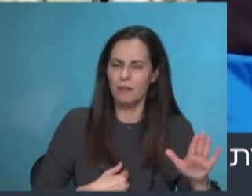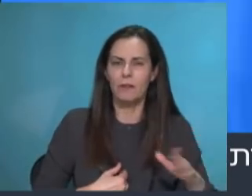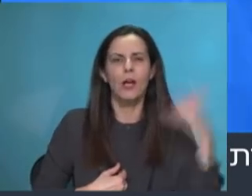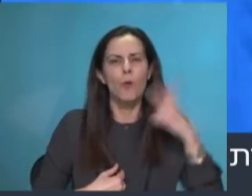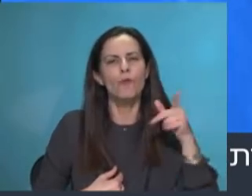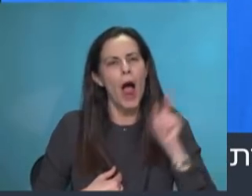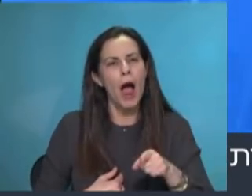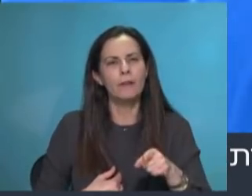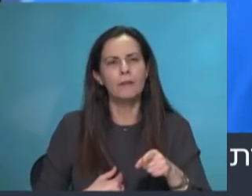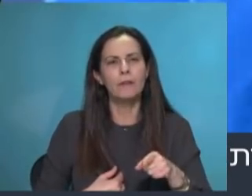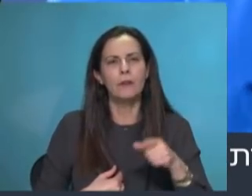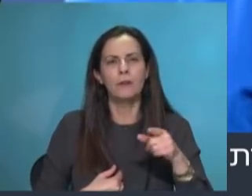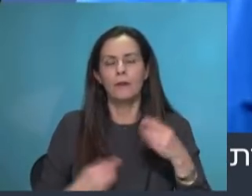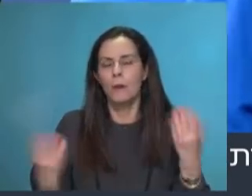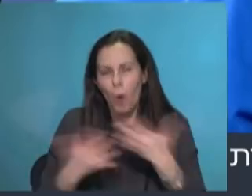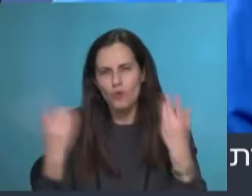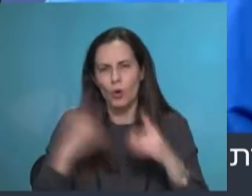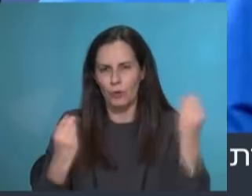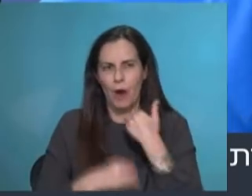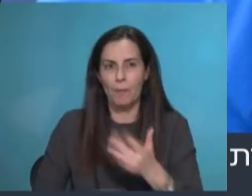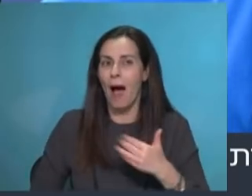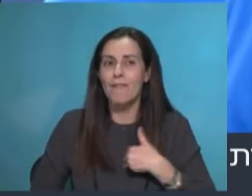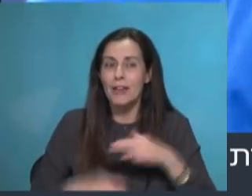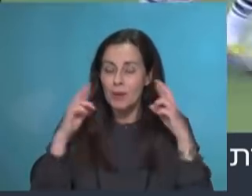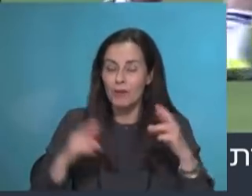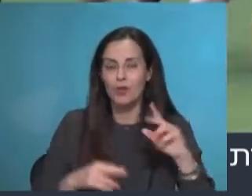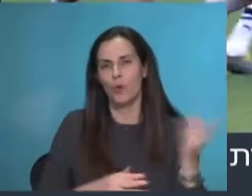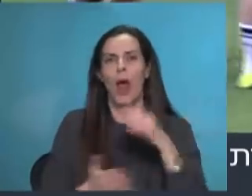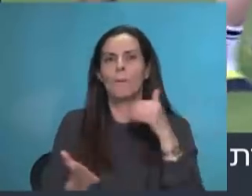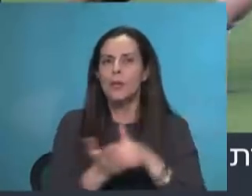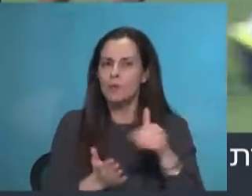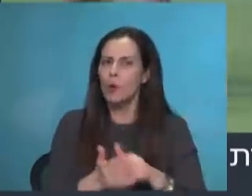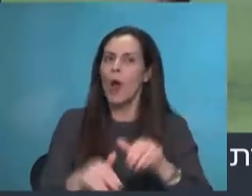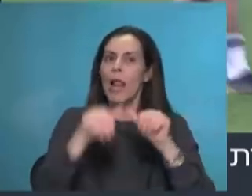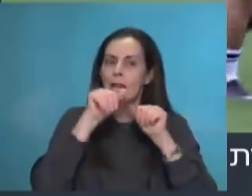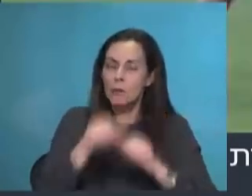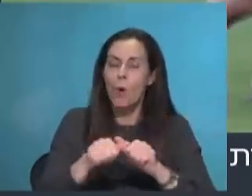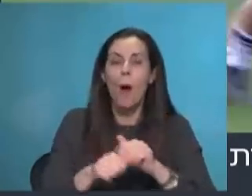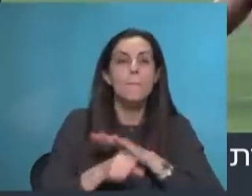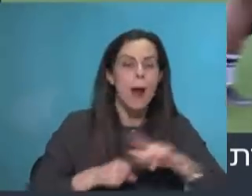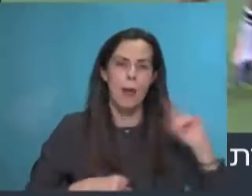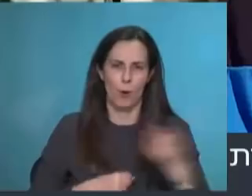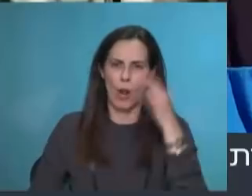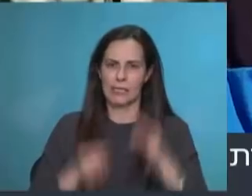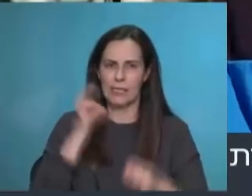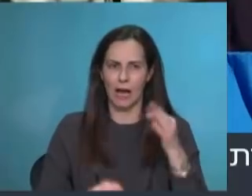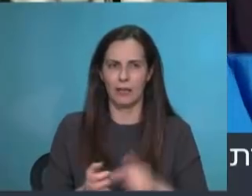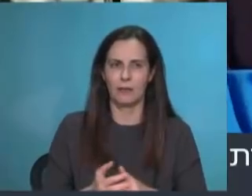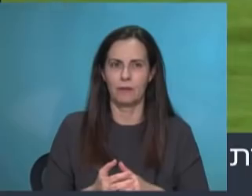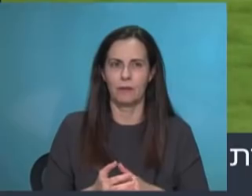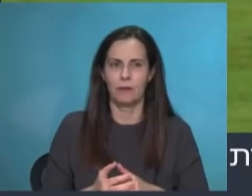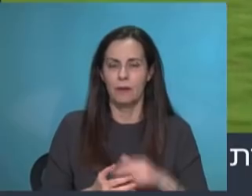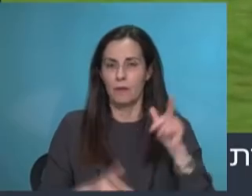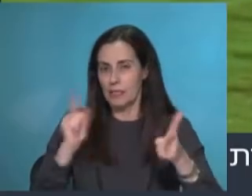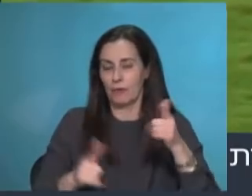there were some bad things, but I hope that everyone stays 100% behind my players, and one important part is